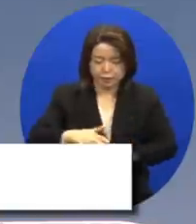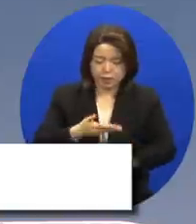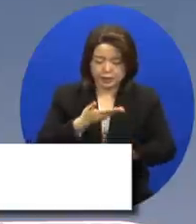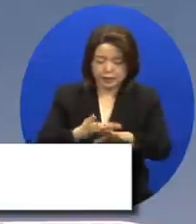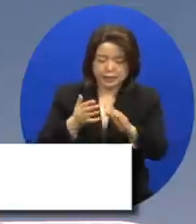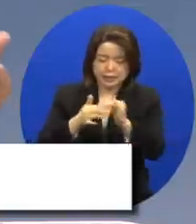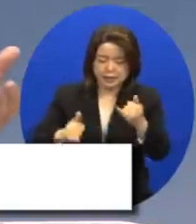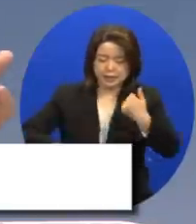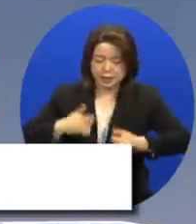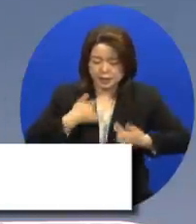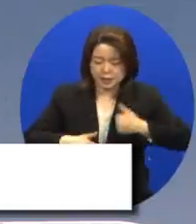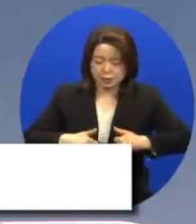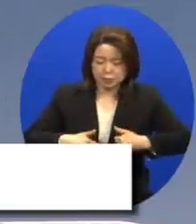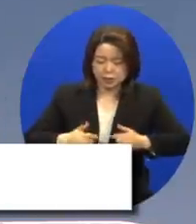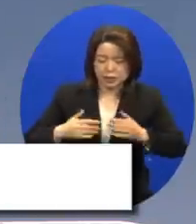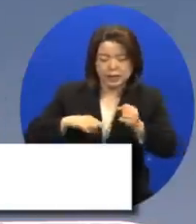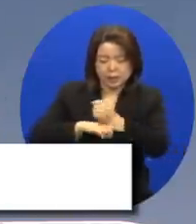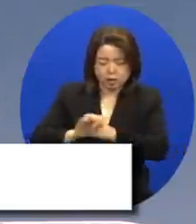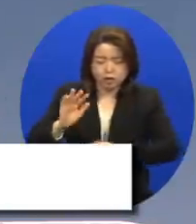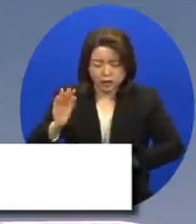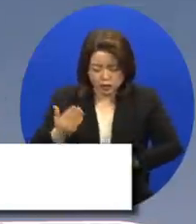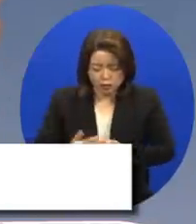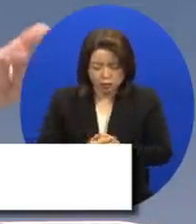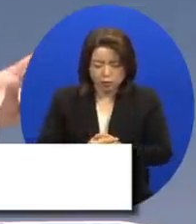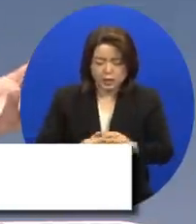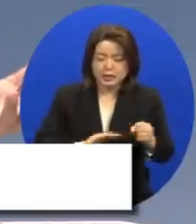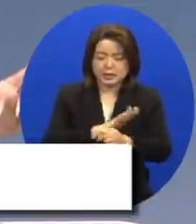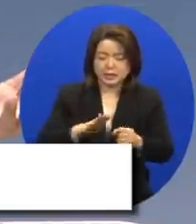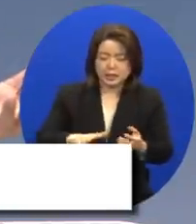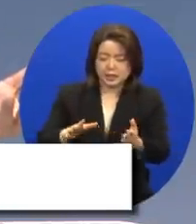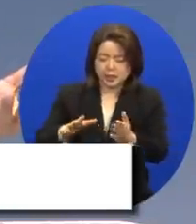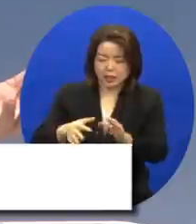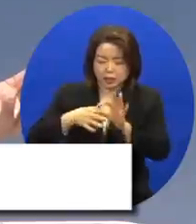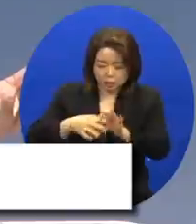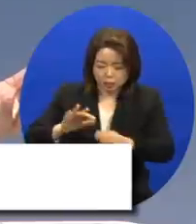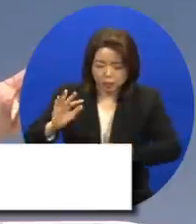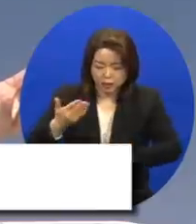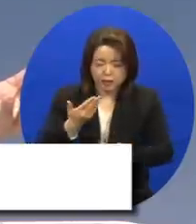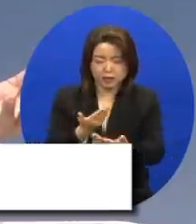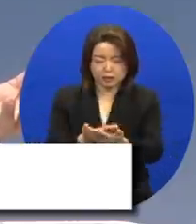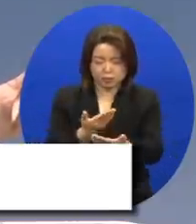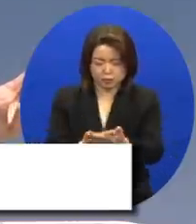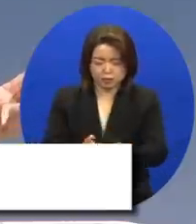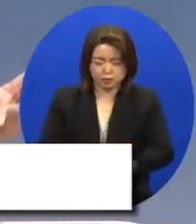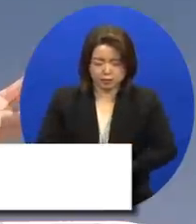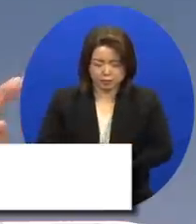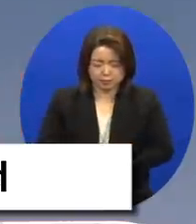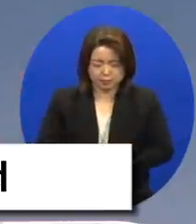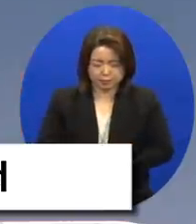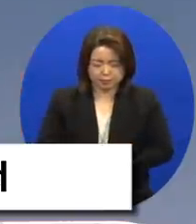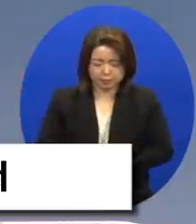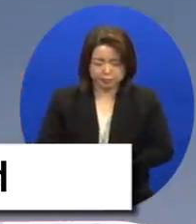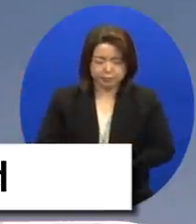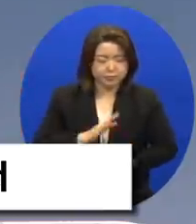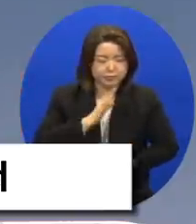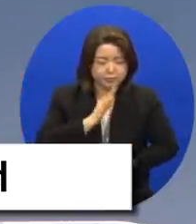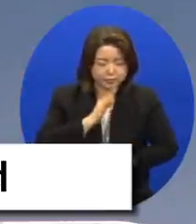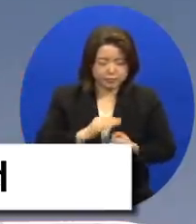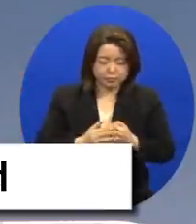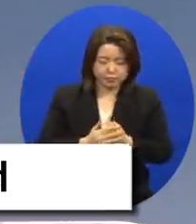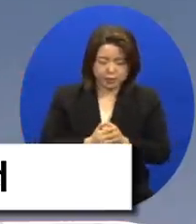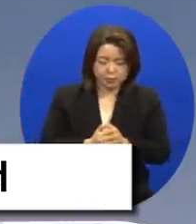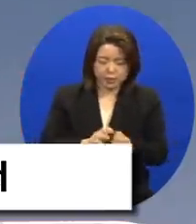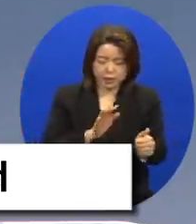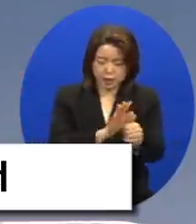사람에게 기쁨의 이유가 되고 사랑에 도구가 되게 하여 주옵소서 정말 도움의